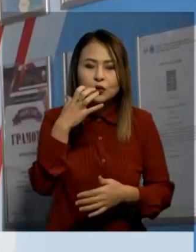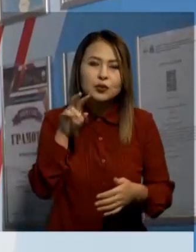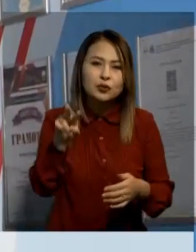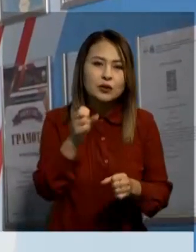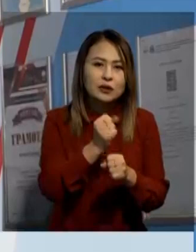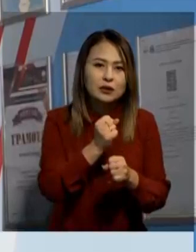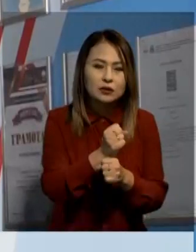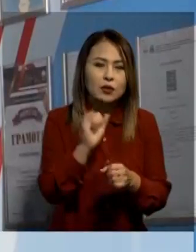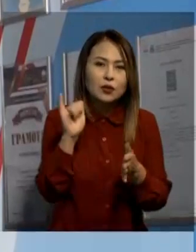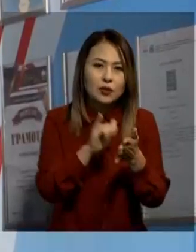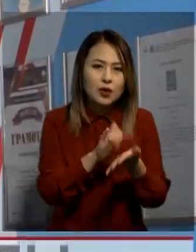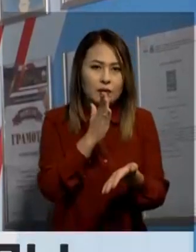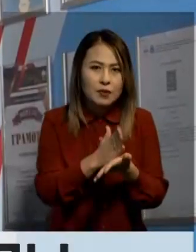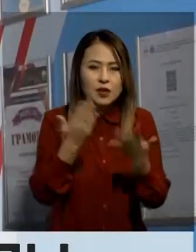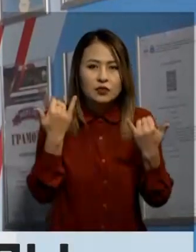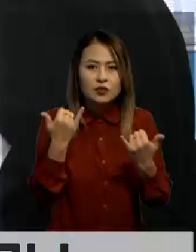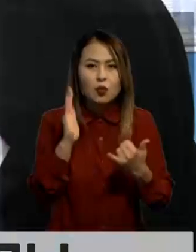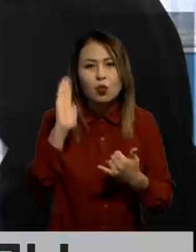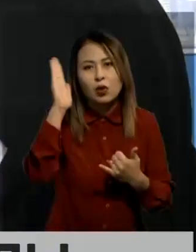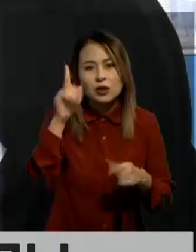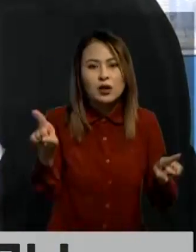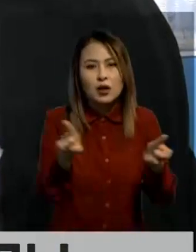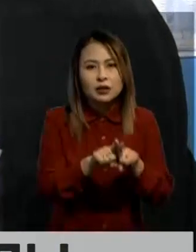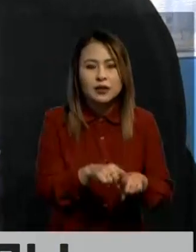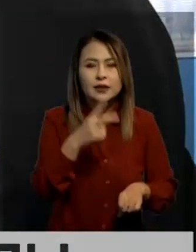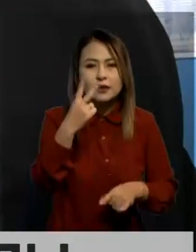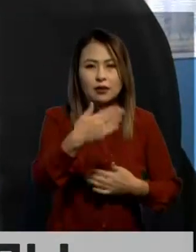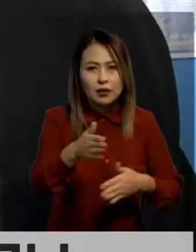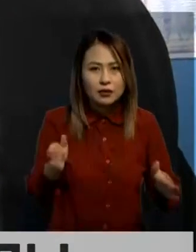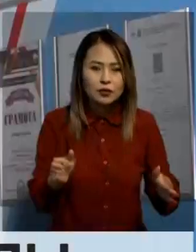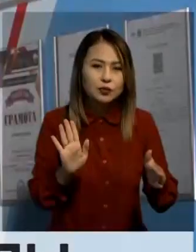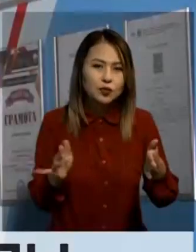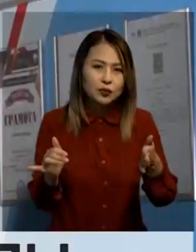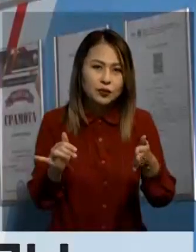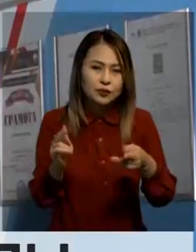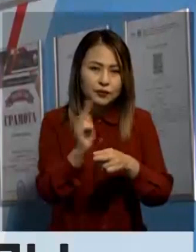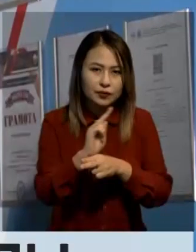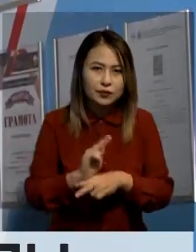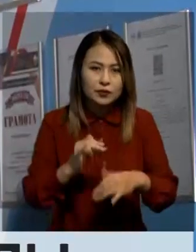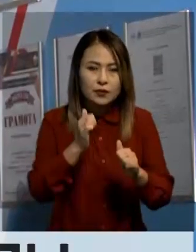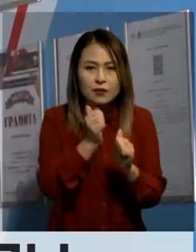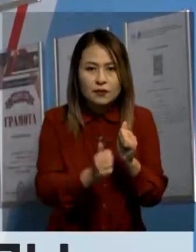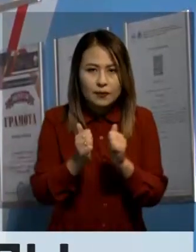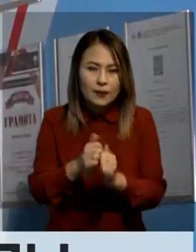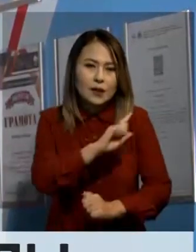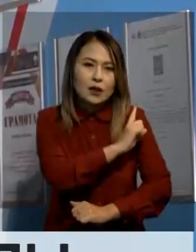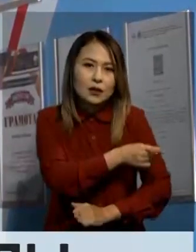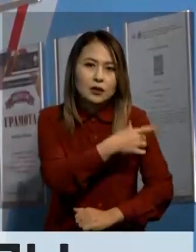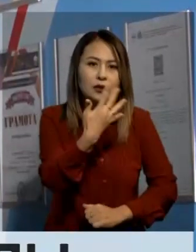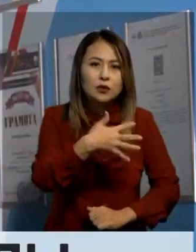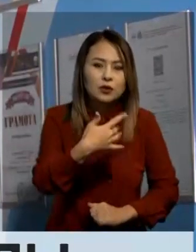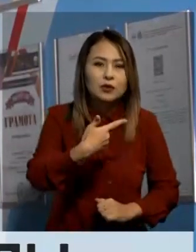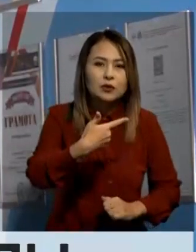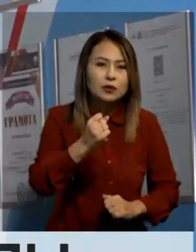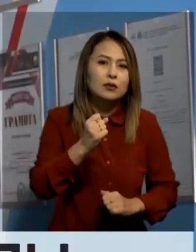бір құрылғы орнатылды. Болашақта тағы осындай 2 қазандық іске қосылады. Олардың әрқайсысының қуаттылығы 50